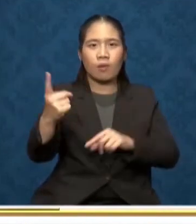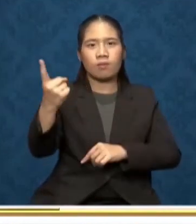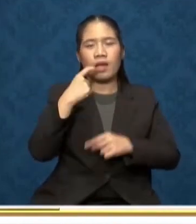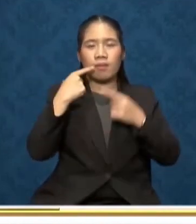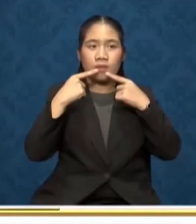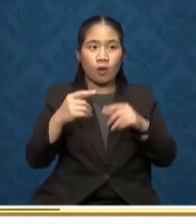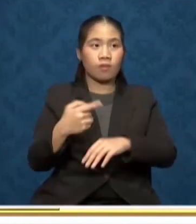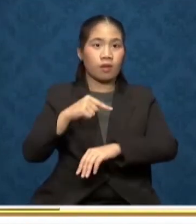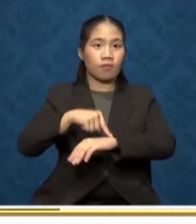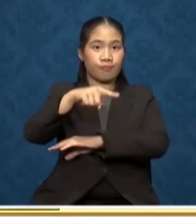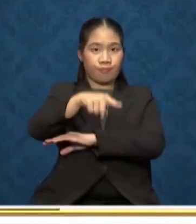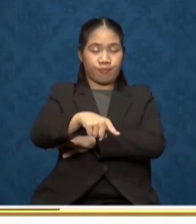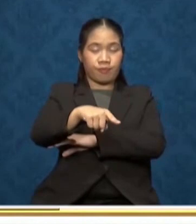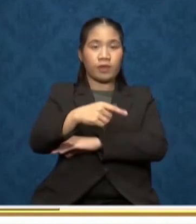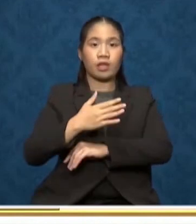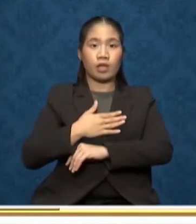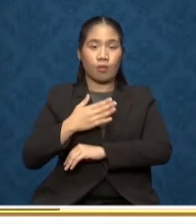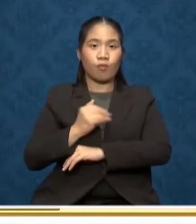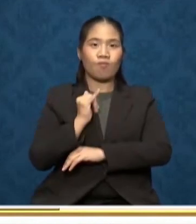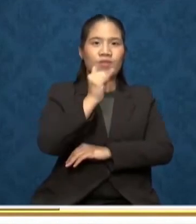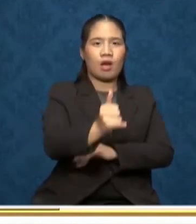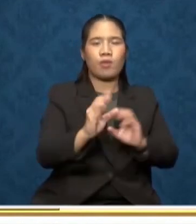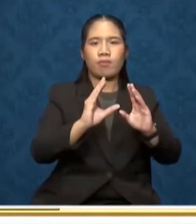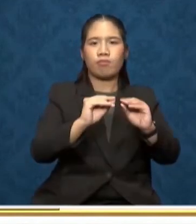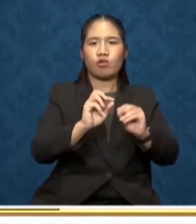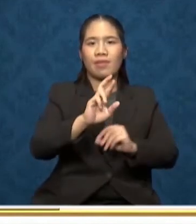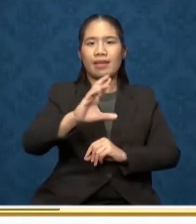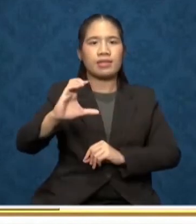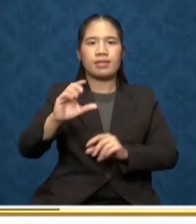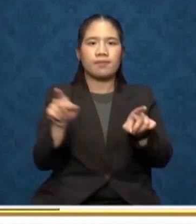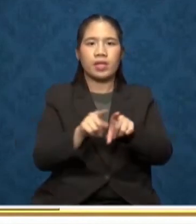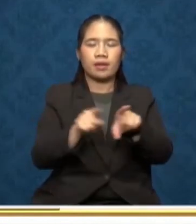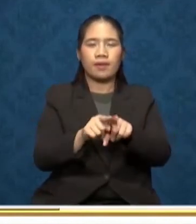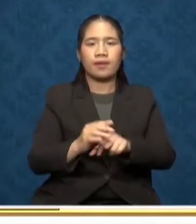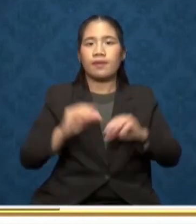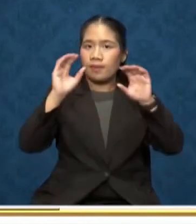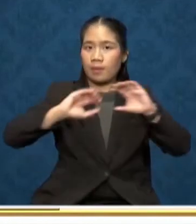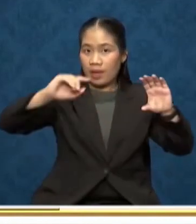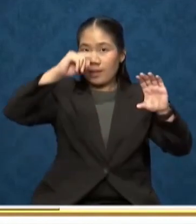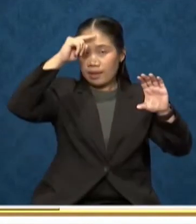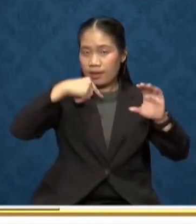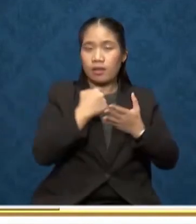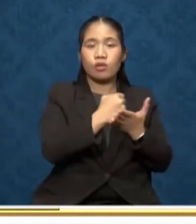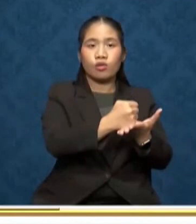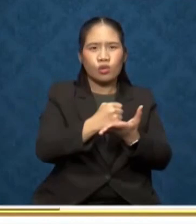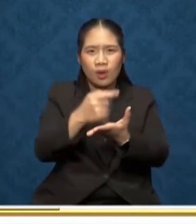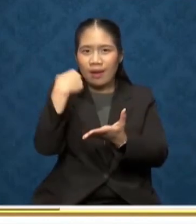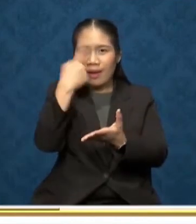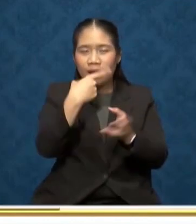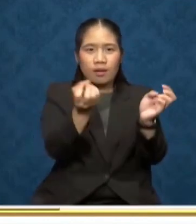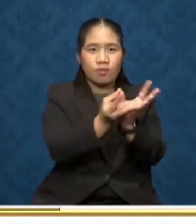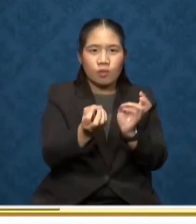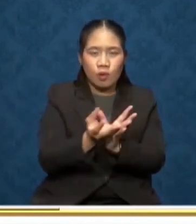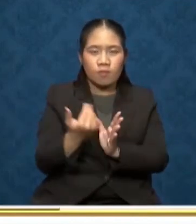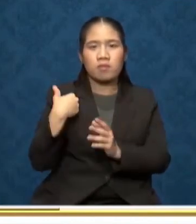ผมกได้เข้ากลไปประชุม RRC 1 รอหนึ่งรฐบาไยใหคามช่เหคนไยทหัผกระทบ แบกเรเป็น